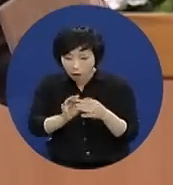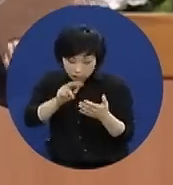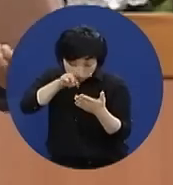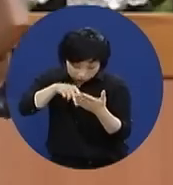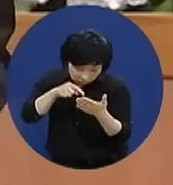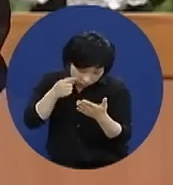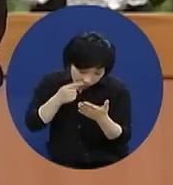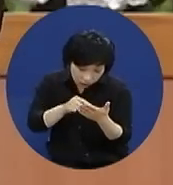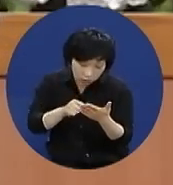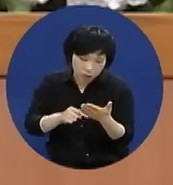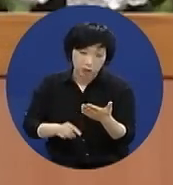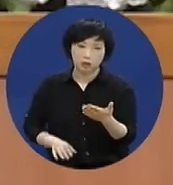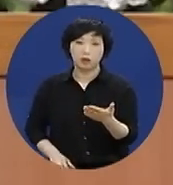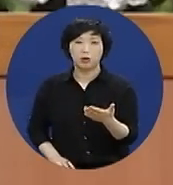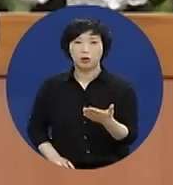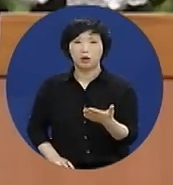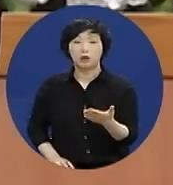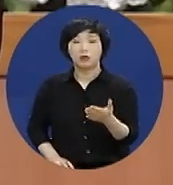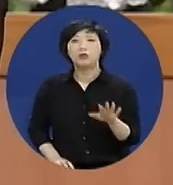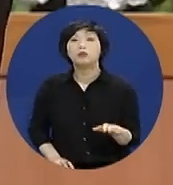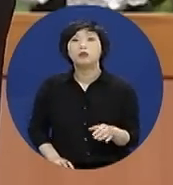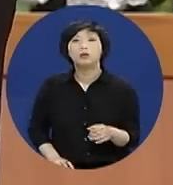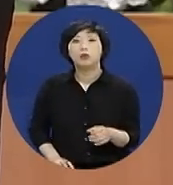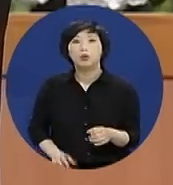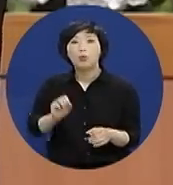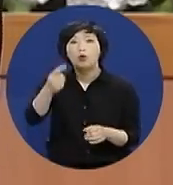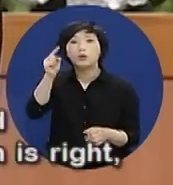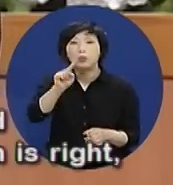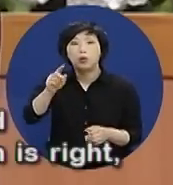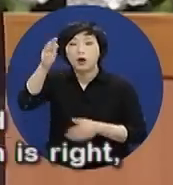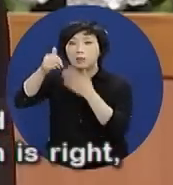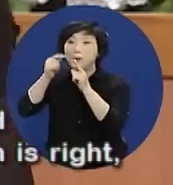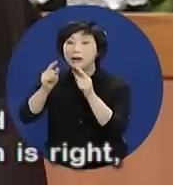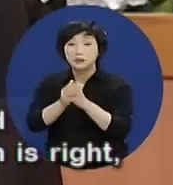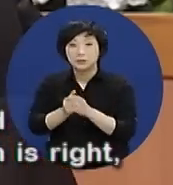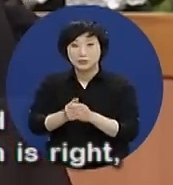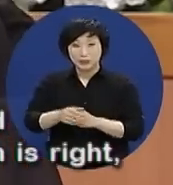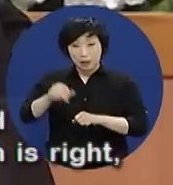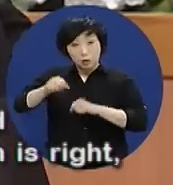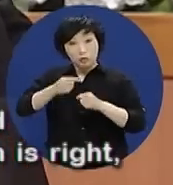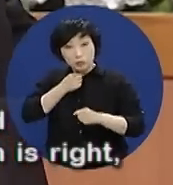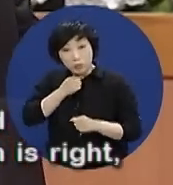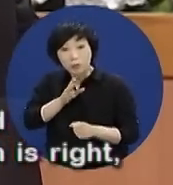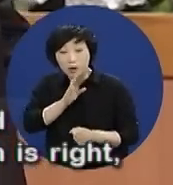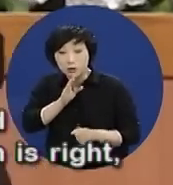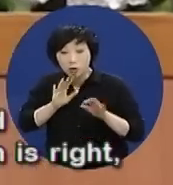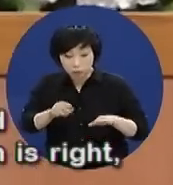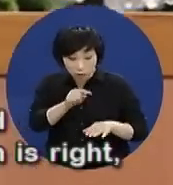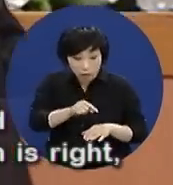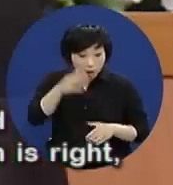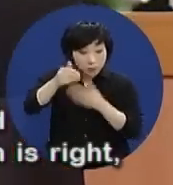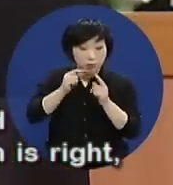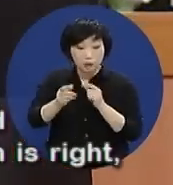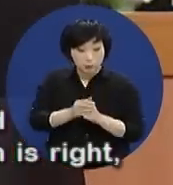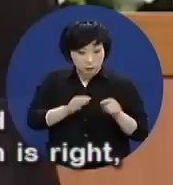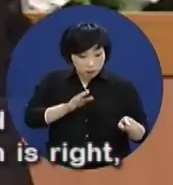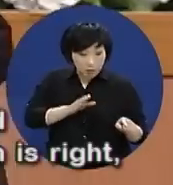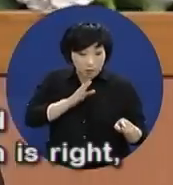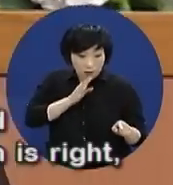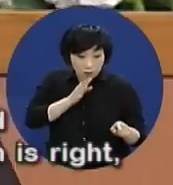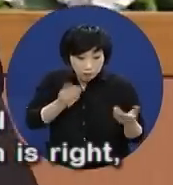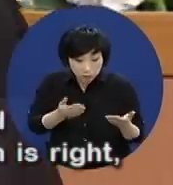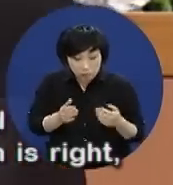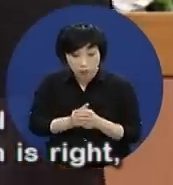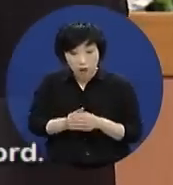ながら問題が何かと言と神様の御言葉通りにしようとするけどこれはやるのが